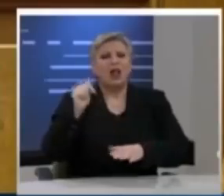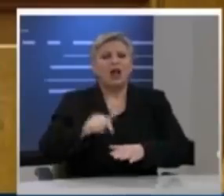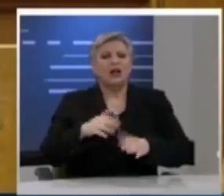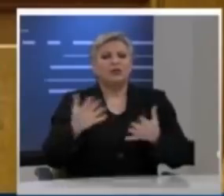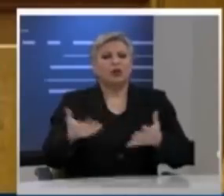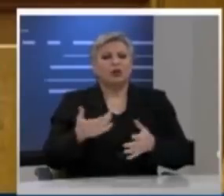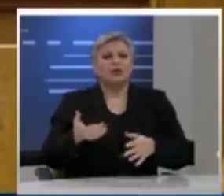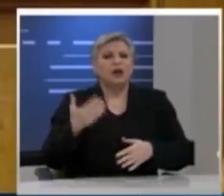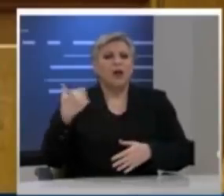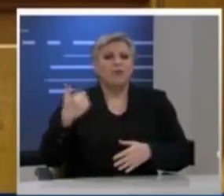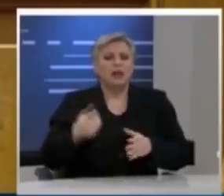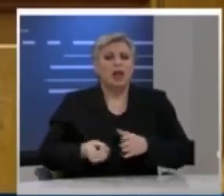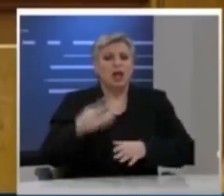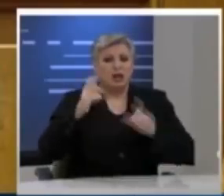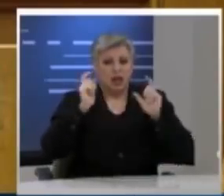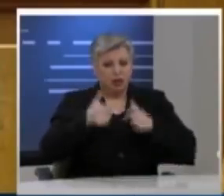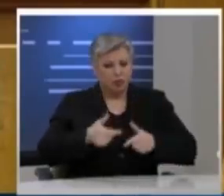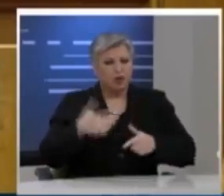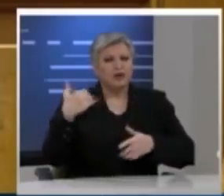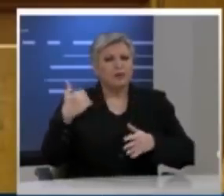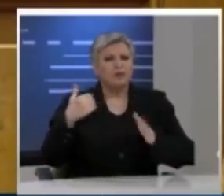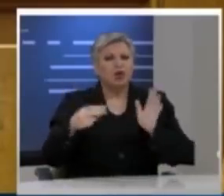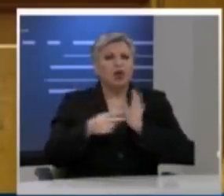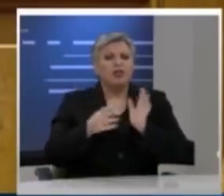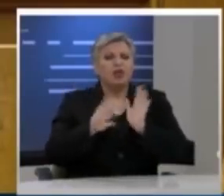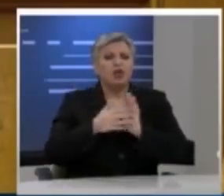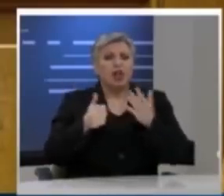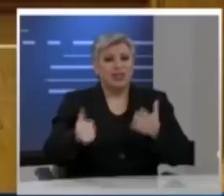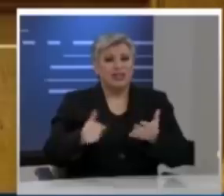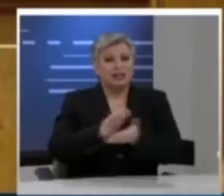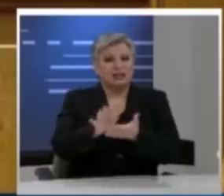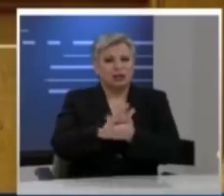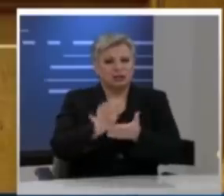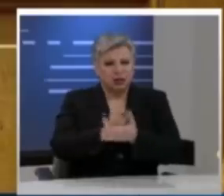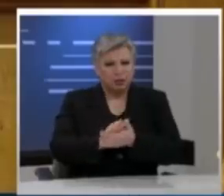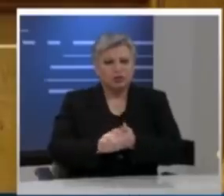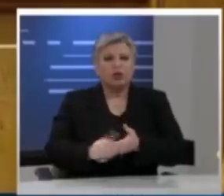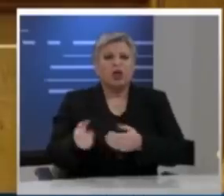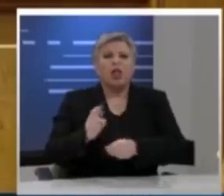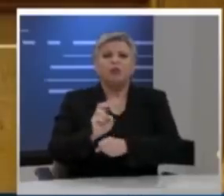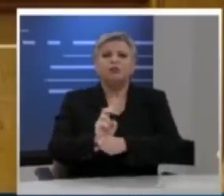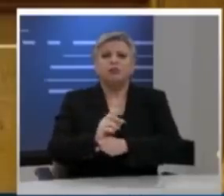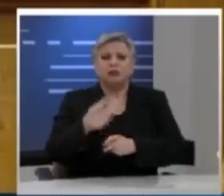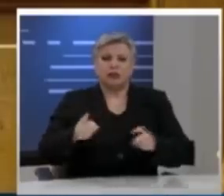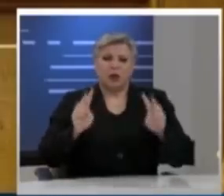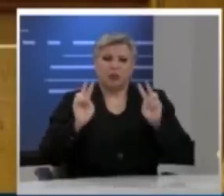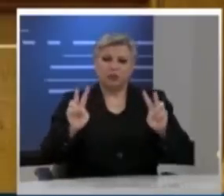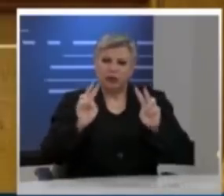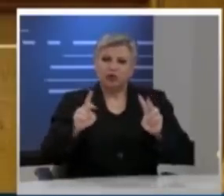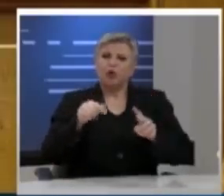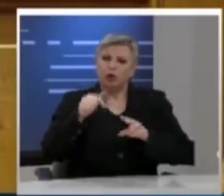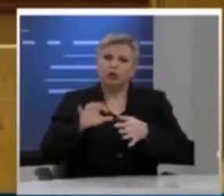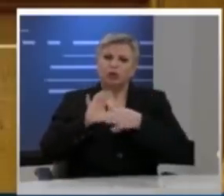μπήκαν επί νέας δημοκρατίας το 2006 τα κράτησε το πασοκ και τα διατηρήσαμε και εσείς